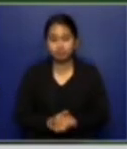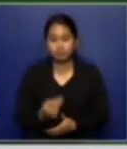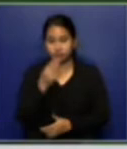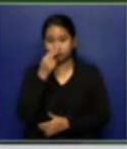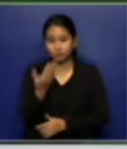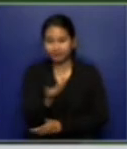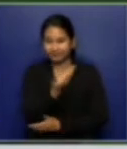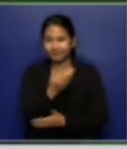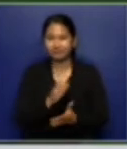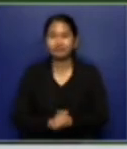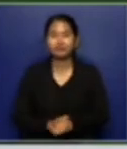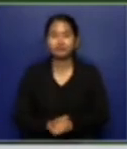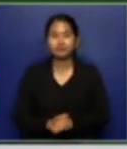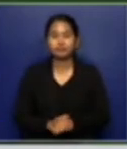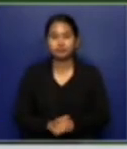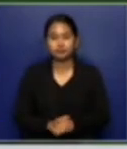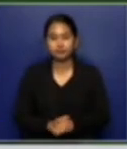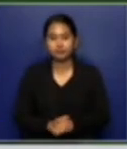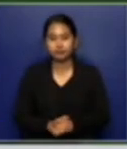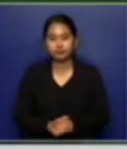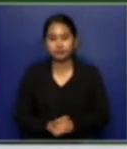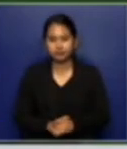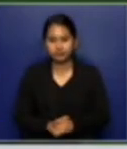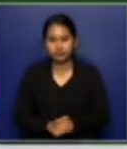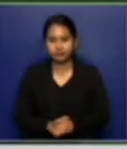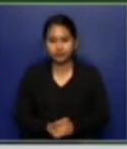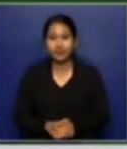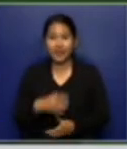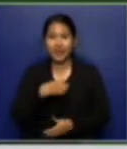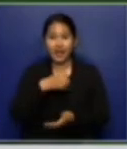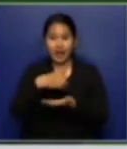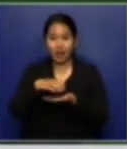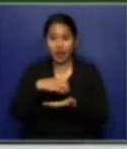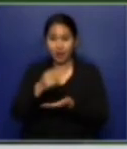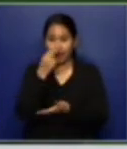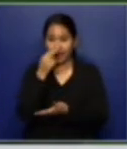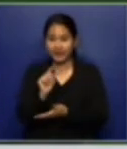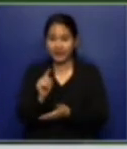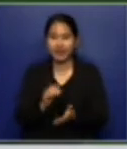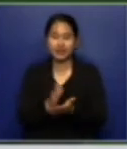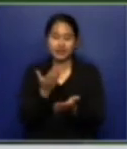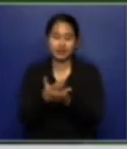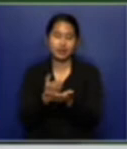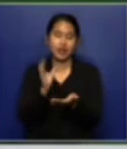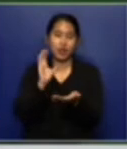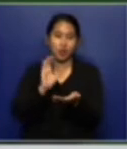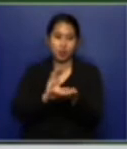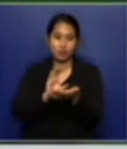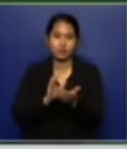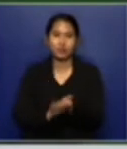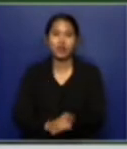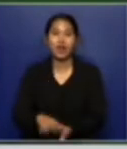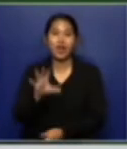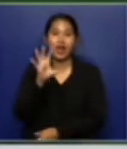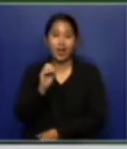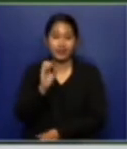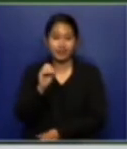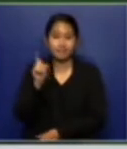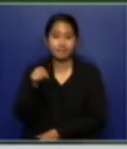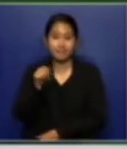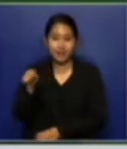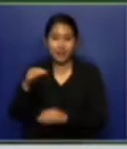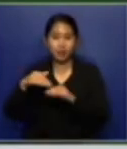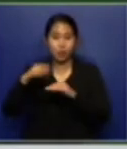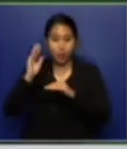ภาพในสไลด์นะคะดิฉันอยากจะชี้ให้เห็นว่างบประมาณมากกว่าร้อยละ50ของงบประมาณรายจ่